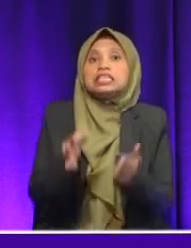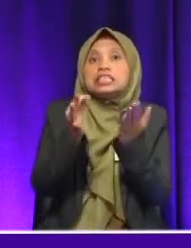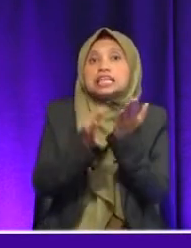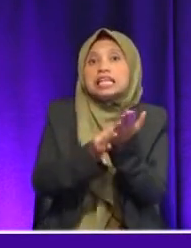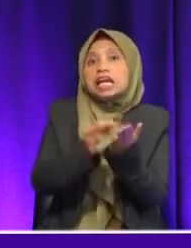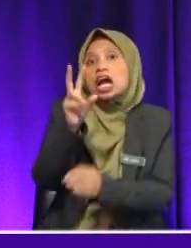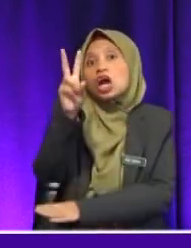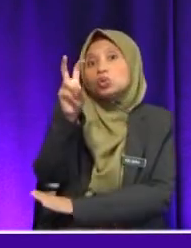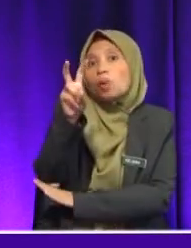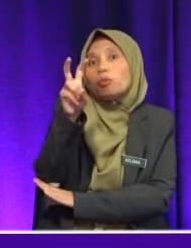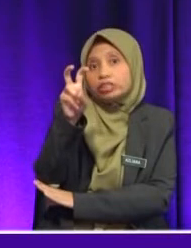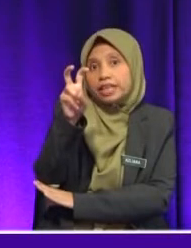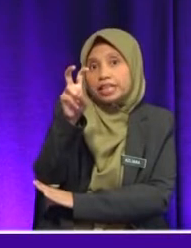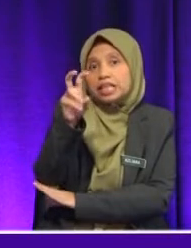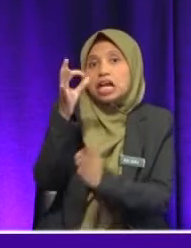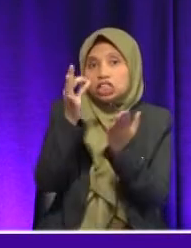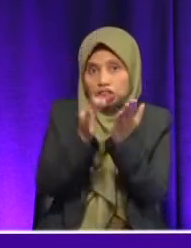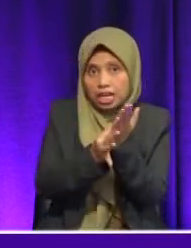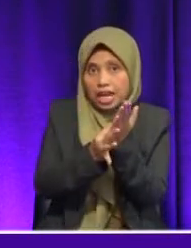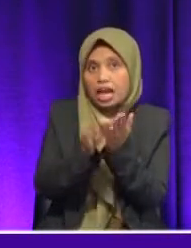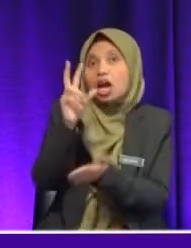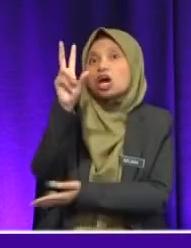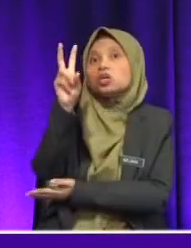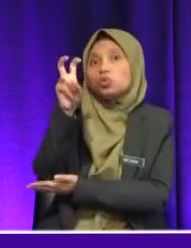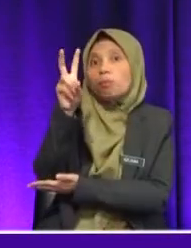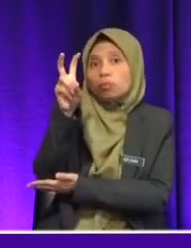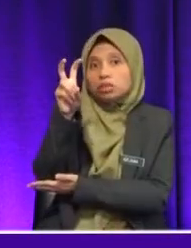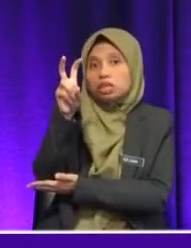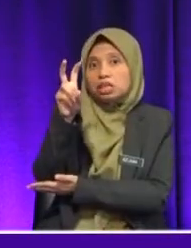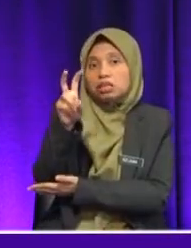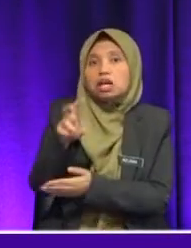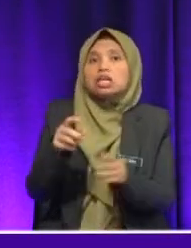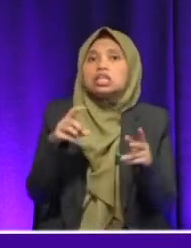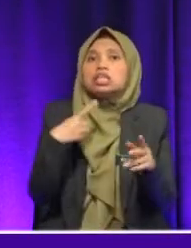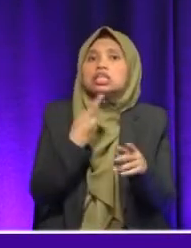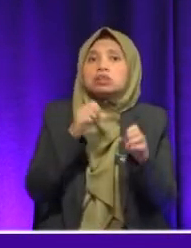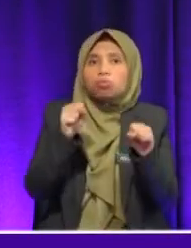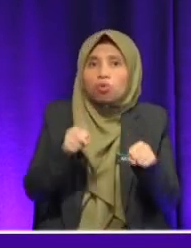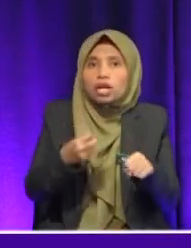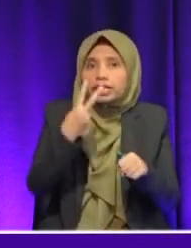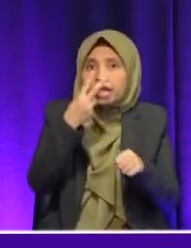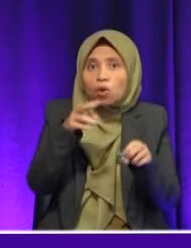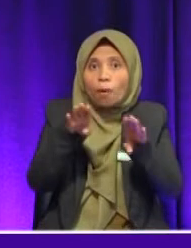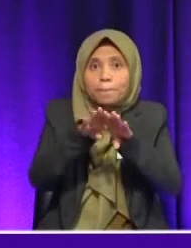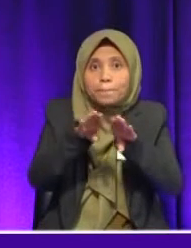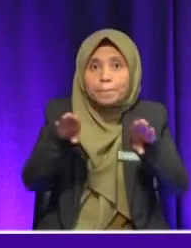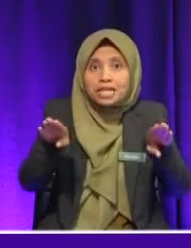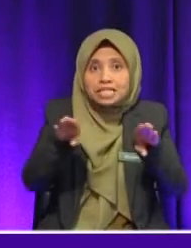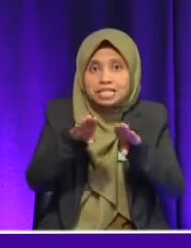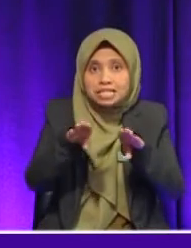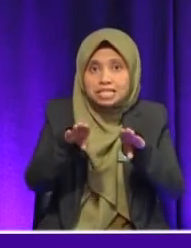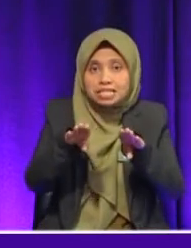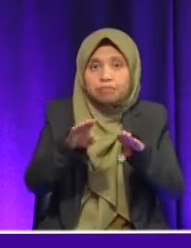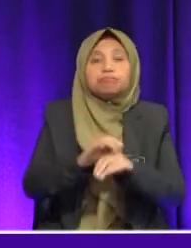Duo + Sin Oke tengok baik-baik ah kenapa bisa eh kalau beli nampak perbedaan Agama yang pertama di atas dengan